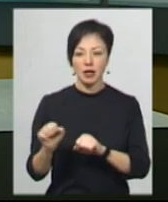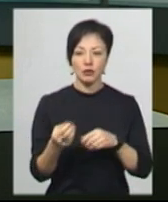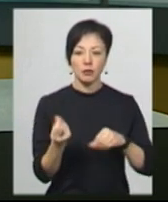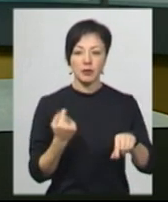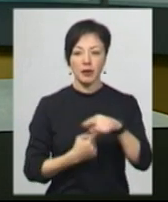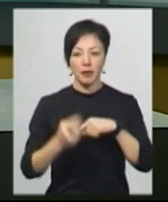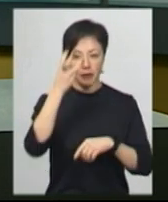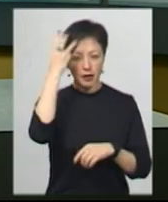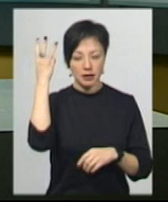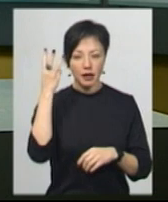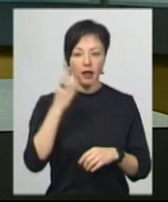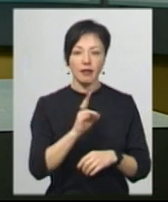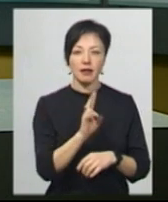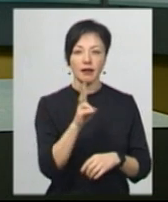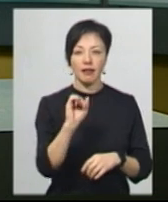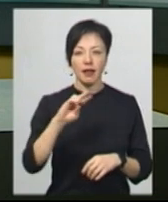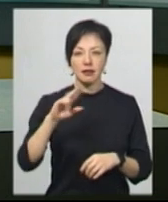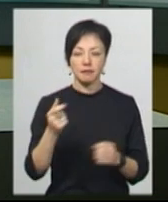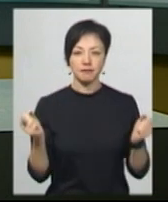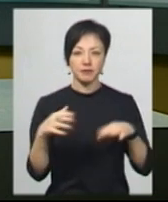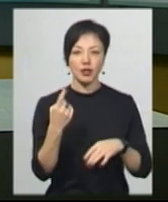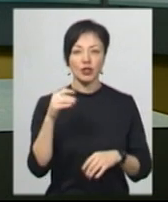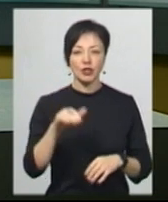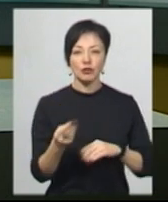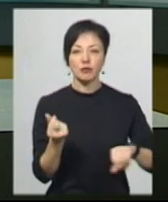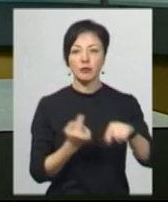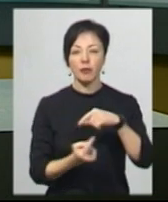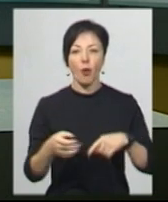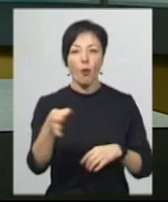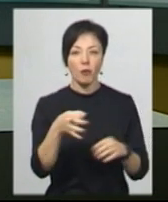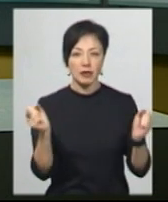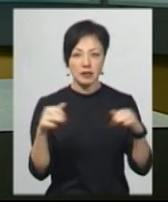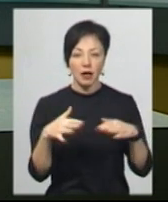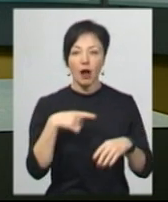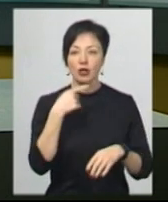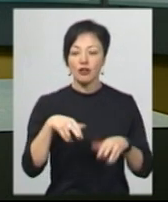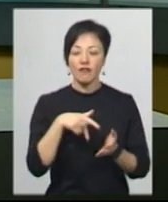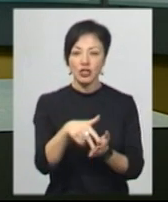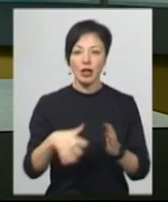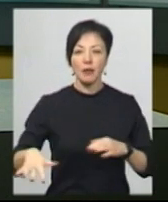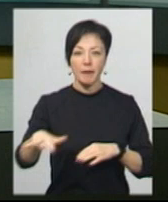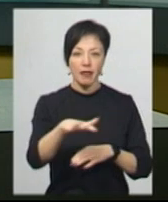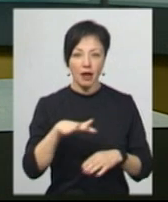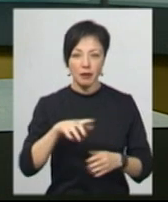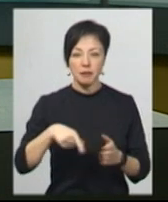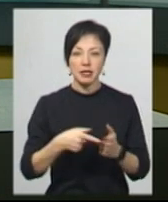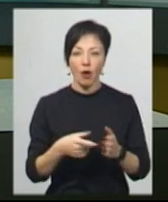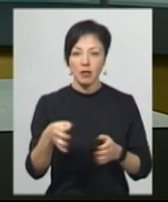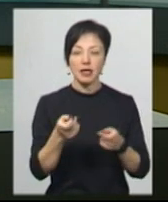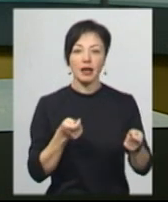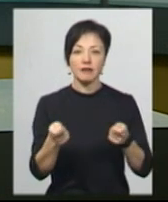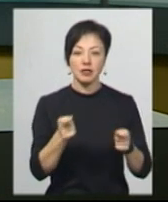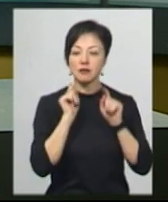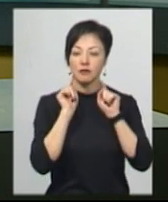підприємництва Хмельницького Надії Кнець, на Майдані зібралось 1000 підприємців з області. Каже, вийшли на Хмельницький Майдан, аби міське та обласне